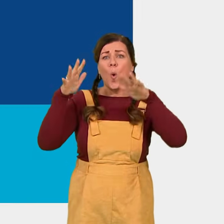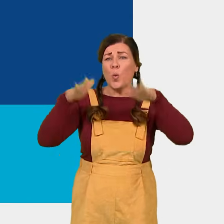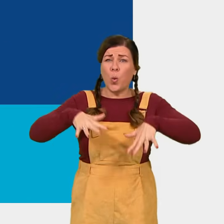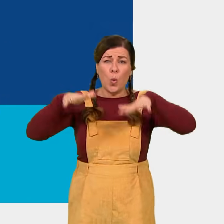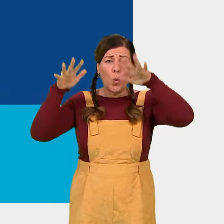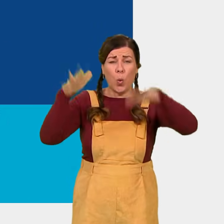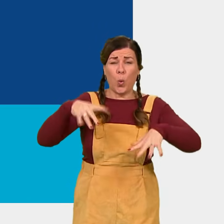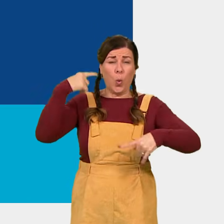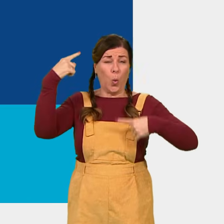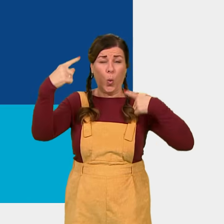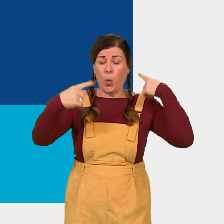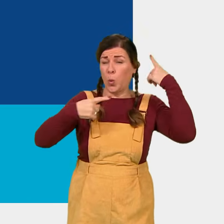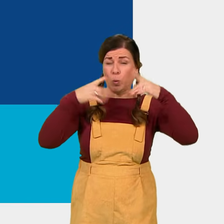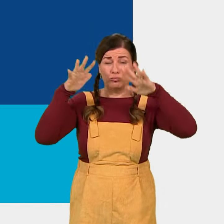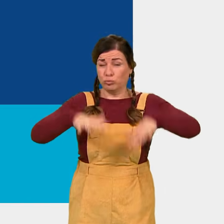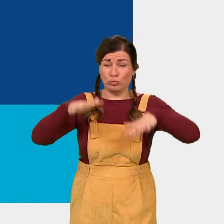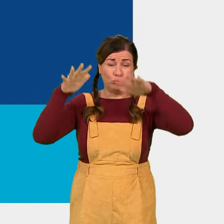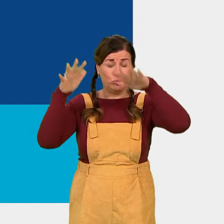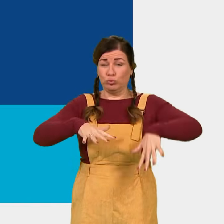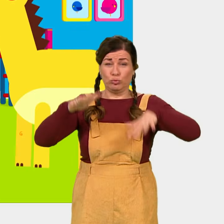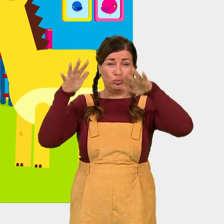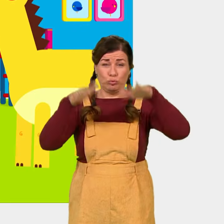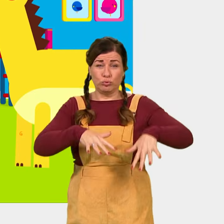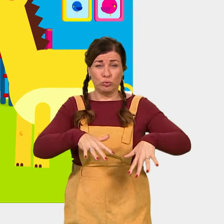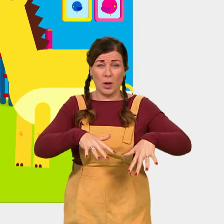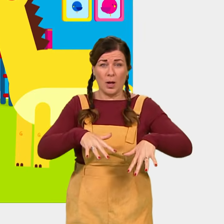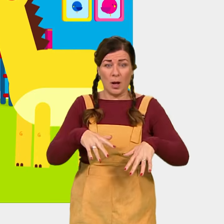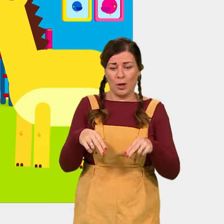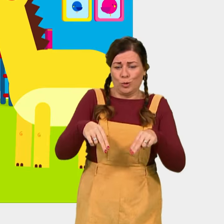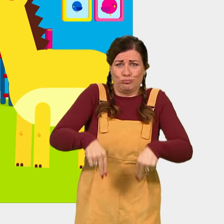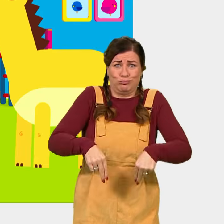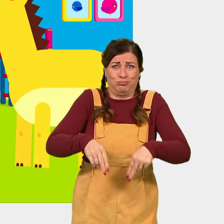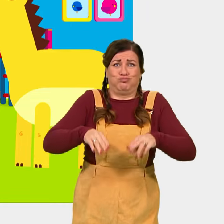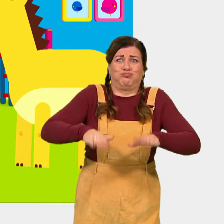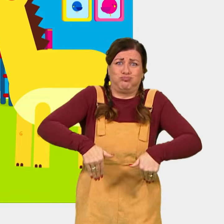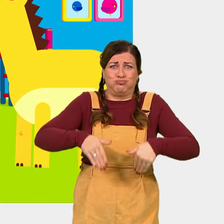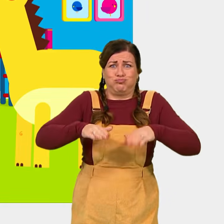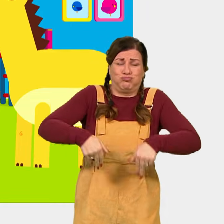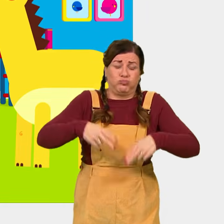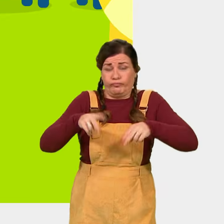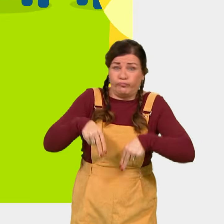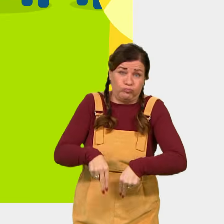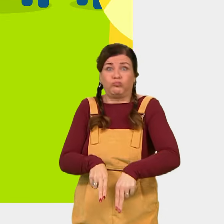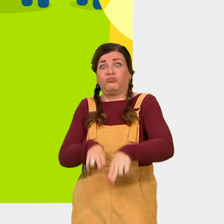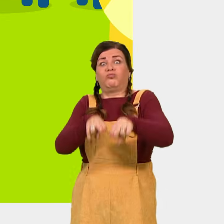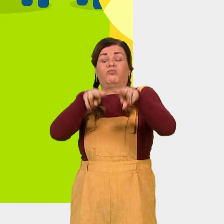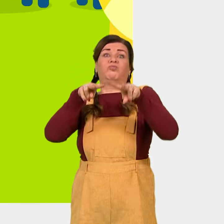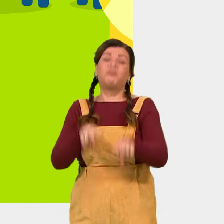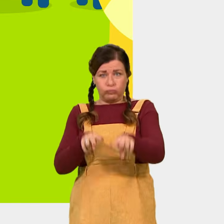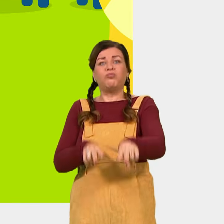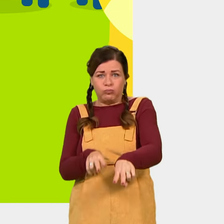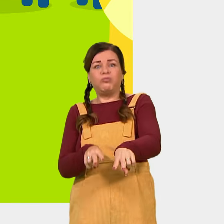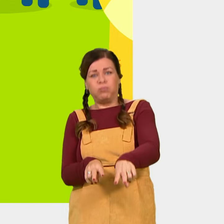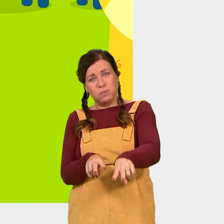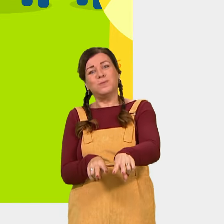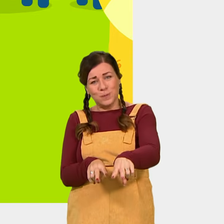yn taro ar y ffenestri fel drwm. Yn sydyn, llithrodd bolgi a gwneud sŵn